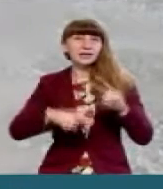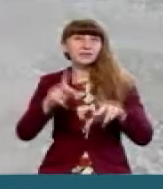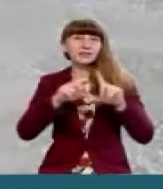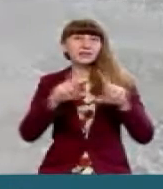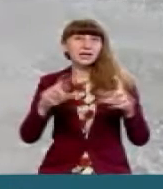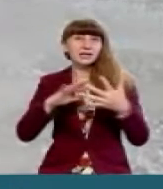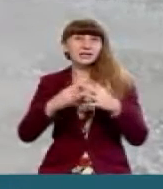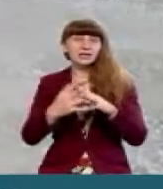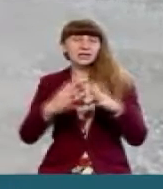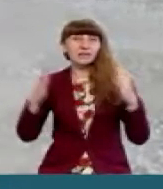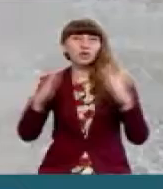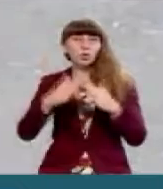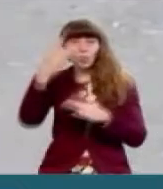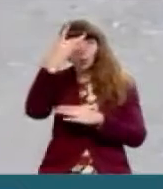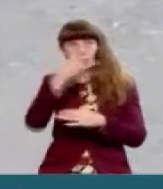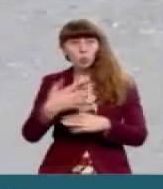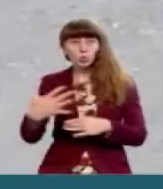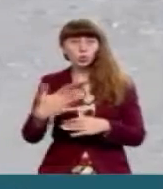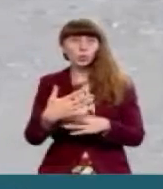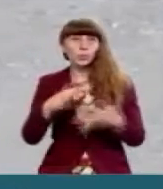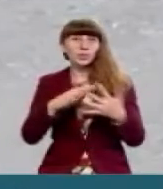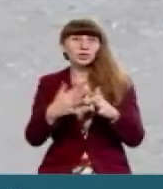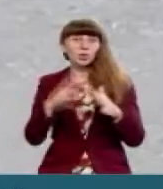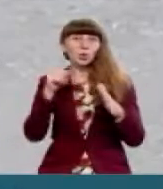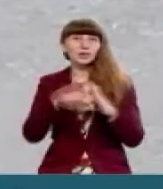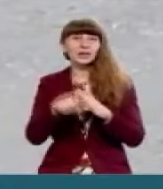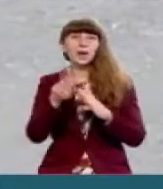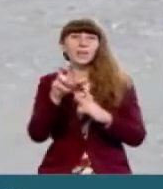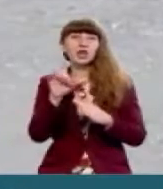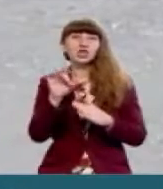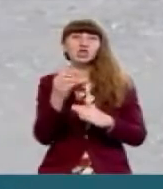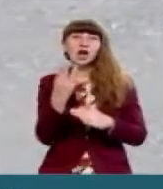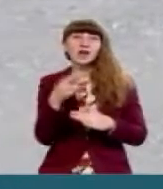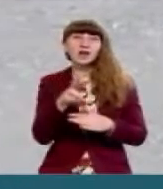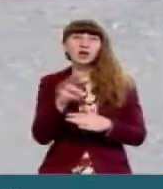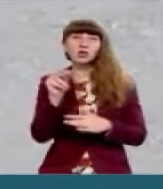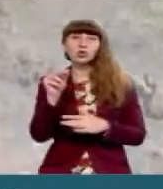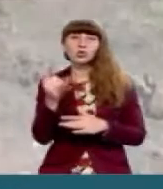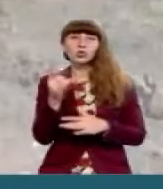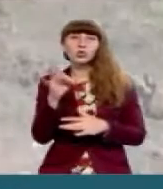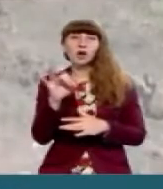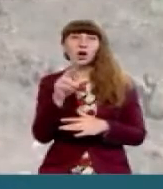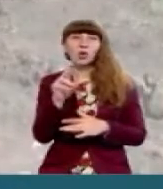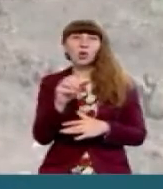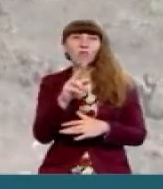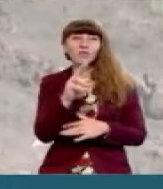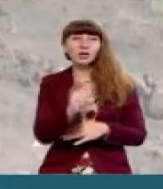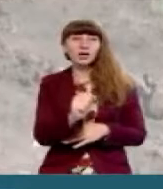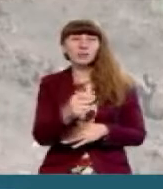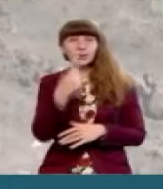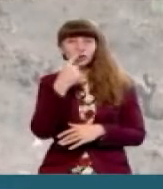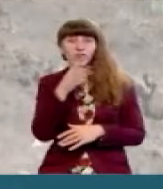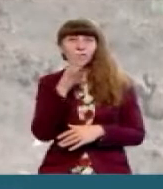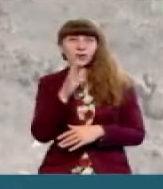жүргізілуде. Осы мақсатта ауыл ел бесігі жобасы шеңберінде ағымдағы жылы 10 миллион теңге сомасында қаражат бөлінген. Онымен қоса жақын